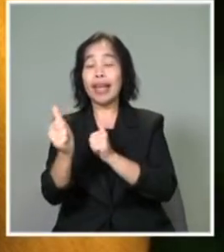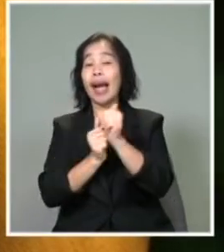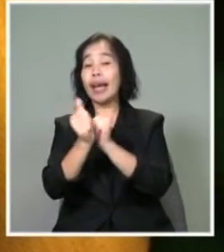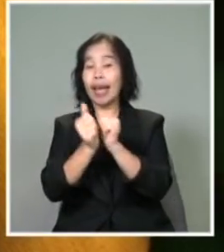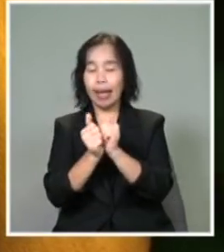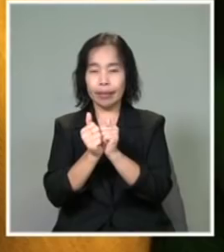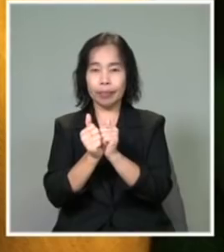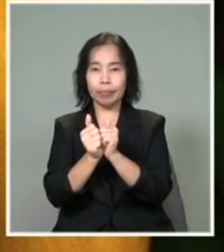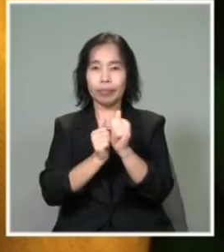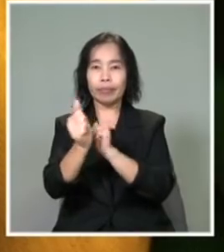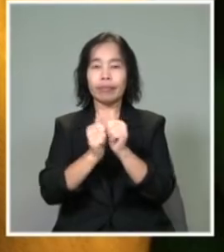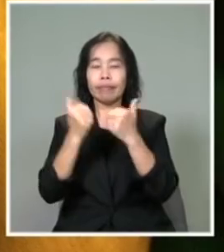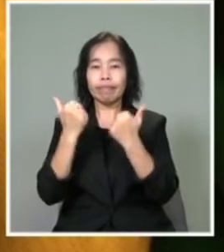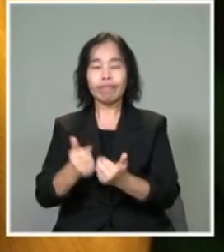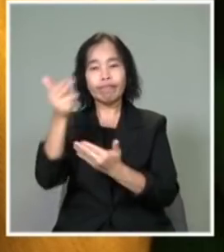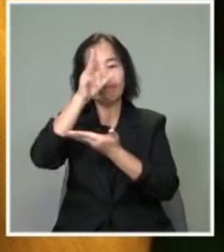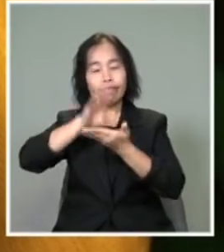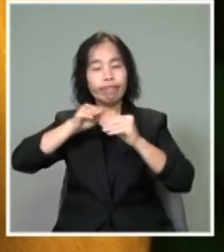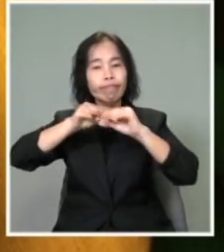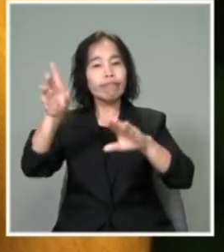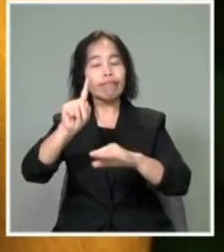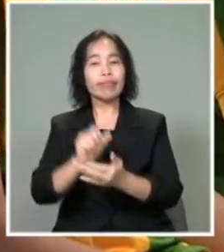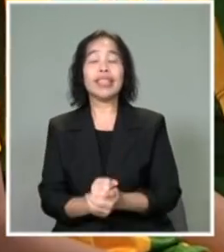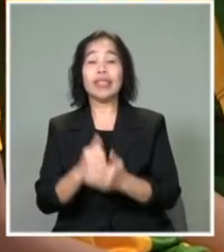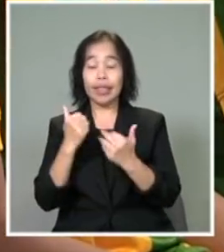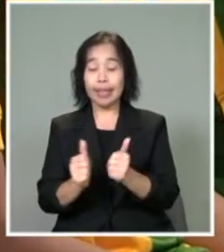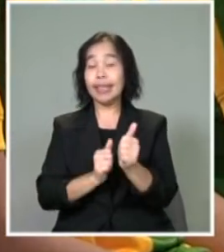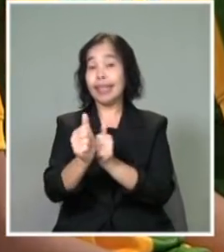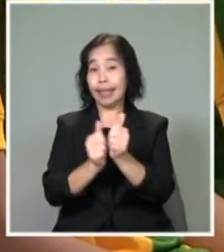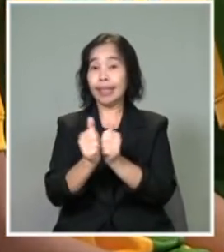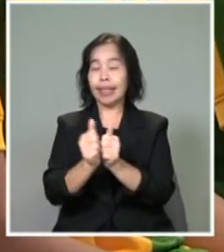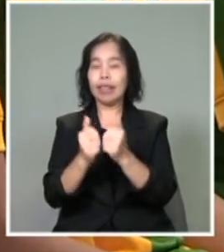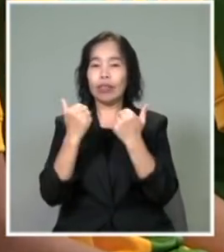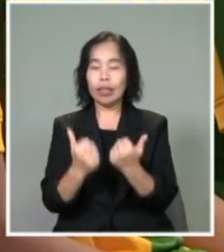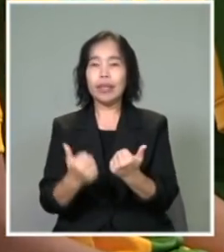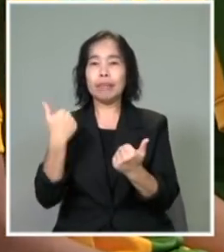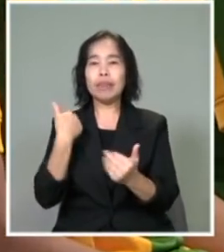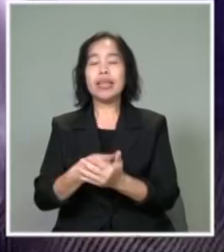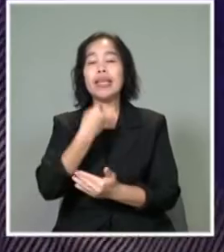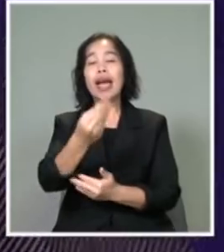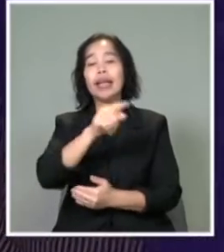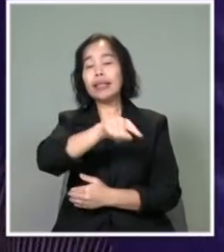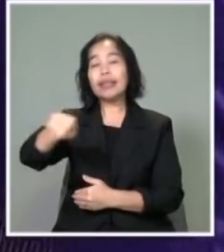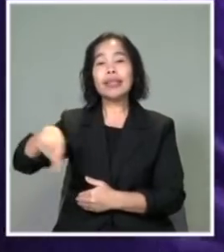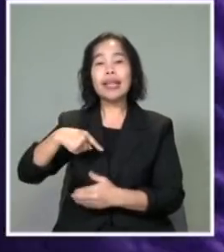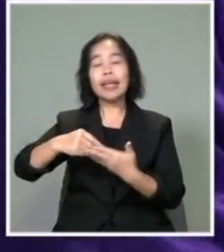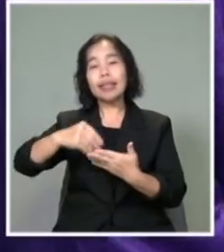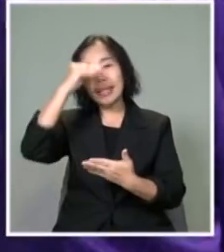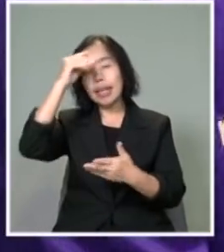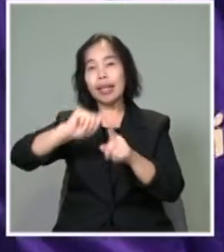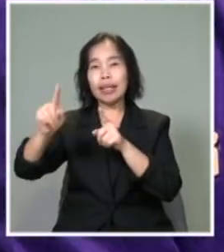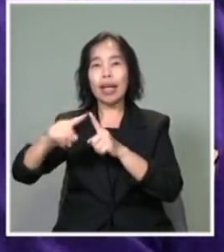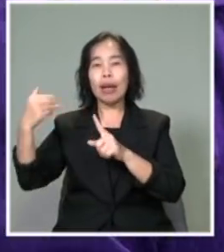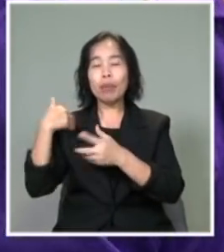การถ่ายทอดสดเป็นยังไงบ้างฮะอาจารย์ฮะ รายละเอียดของการแข่งขันและการถ่ายทอดสดนะครับก็จะมีให้น้องๆนะครับได้ร่วมมือกันน